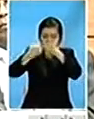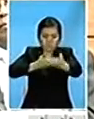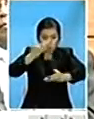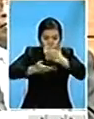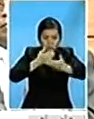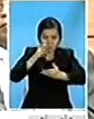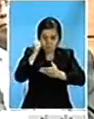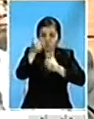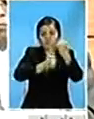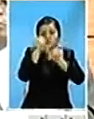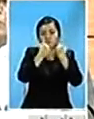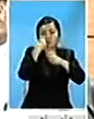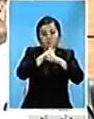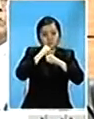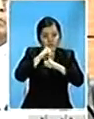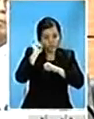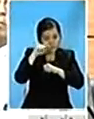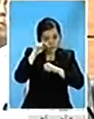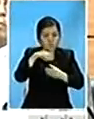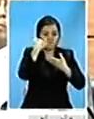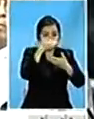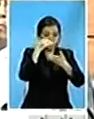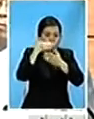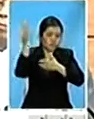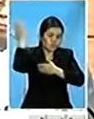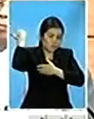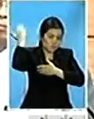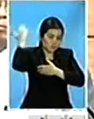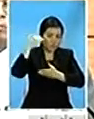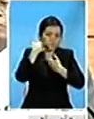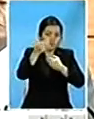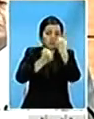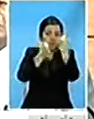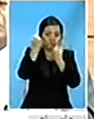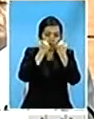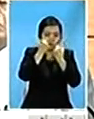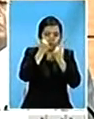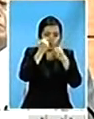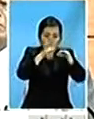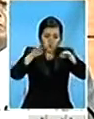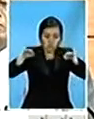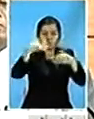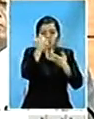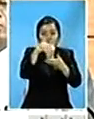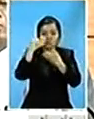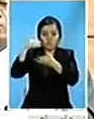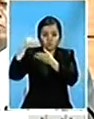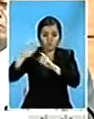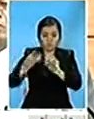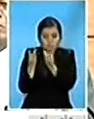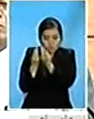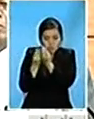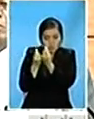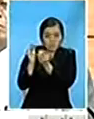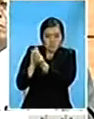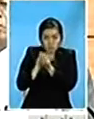อย่างมากการส่งออกในช่วงที่ผ่านมานะครับท่านประธานตัวเลขจากทางกระทรวงพาณิชย์เองเนี่ยเดือนมิถุ